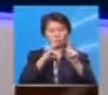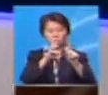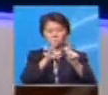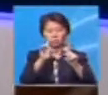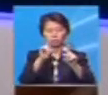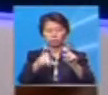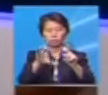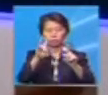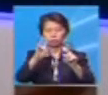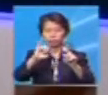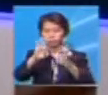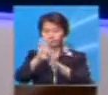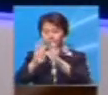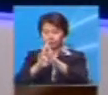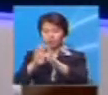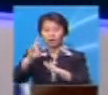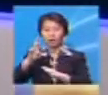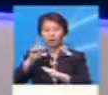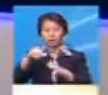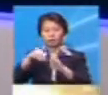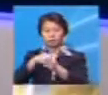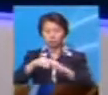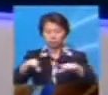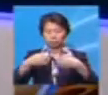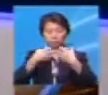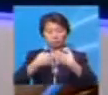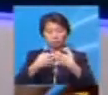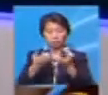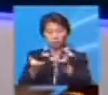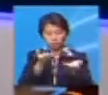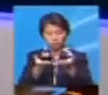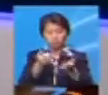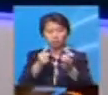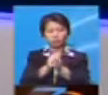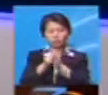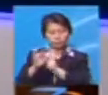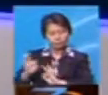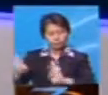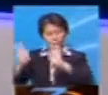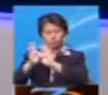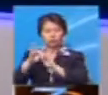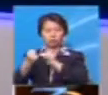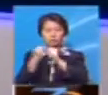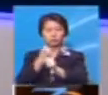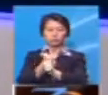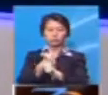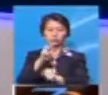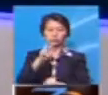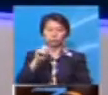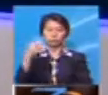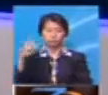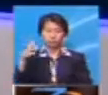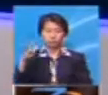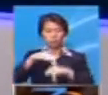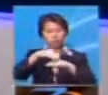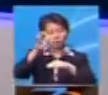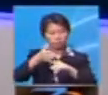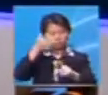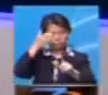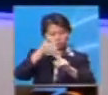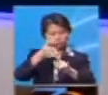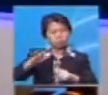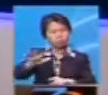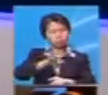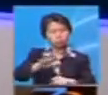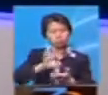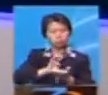RM186.7 bilion dalam sektor pembuatan, perkhidmatan dan sektor utama pada tahun 2015. Ia melebihi sasaran purata